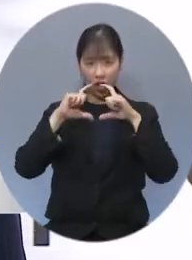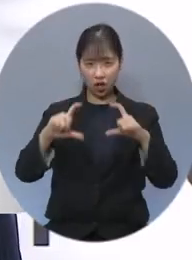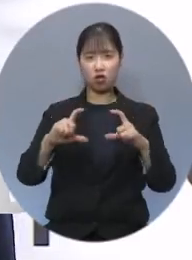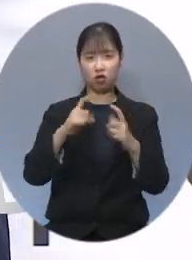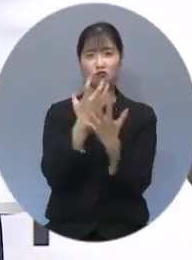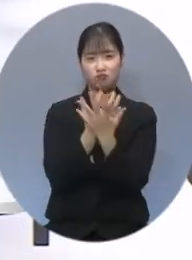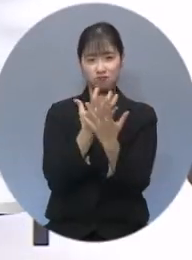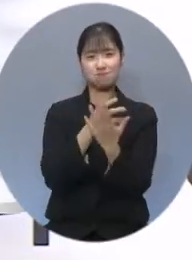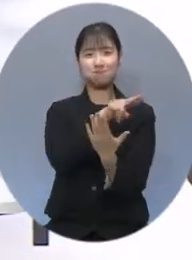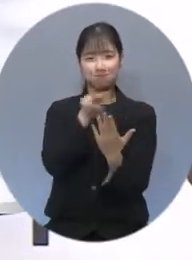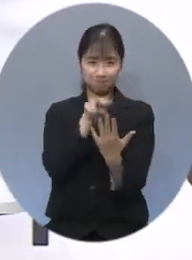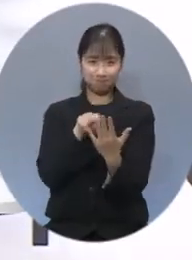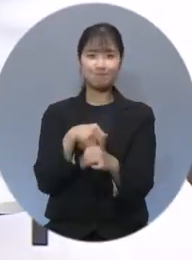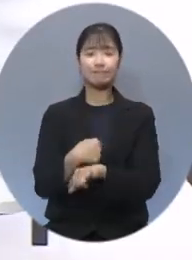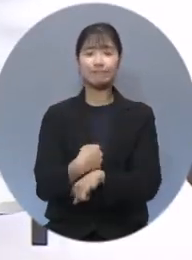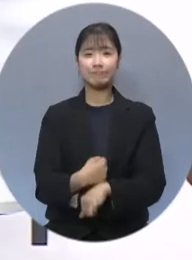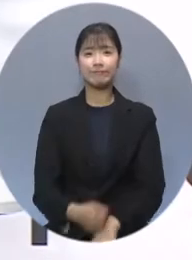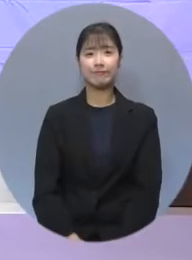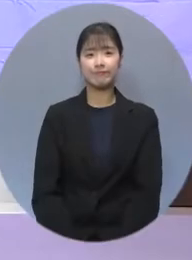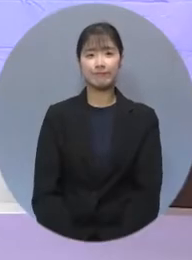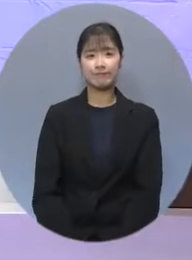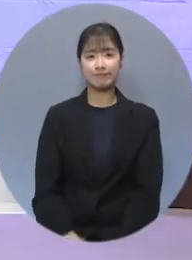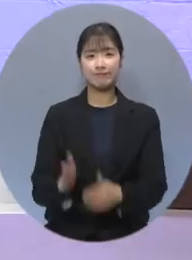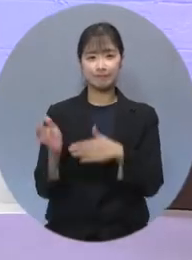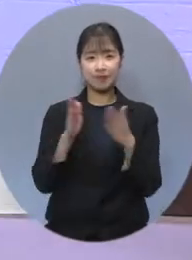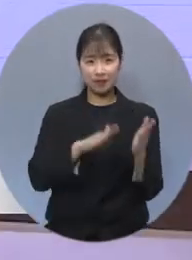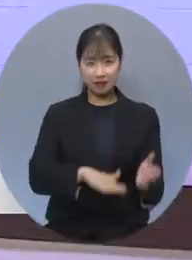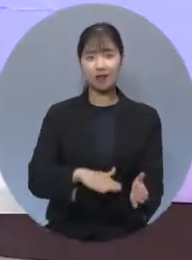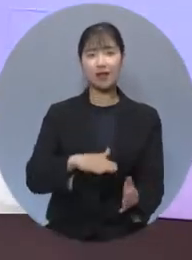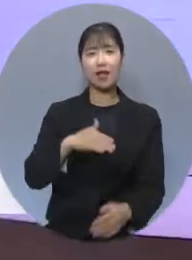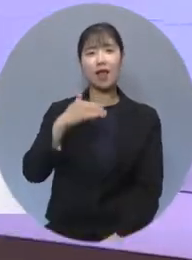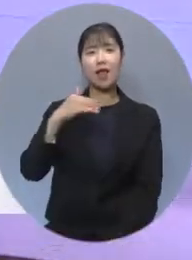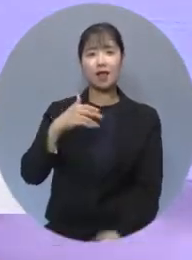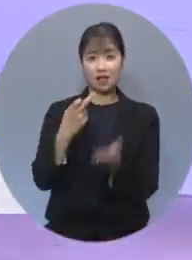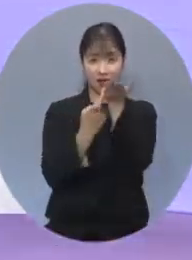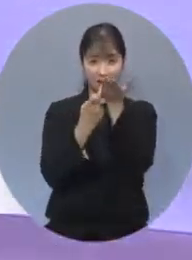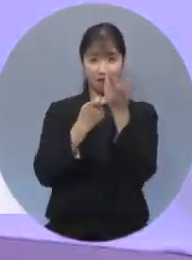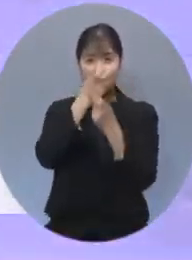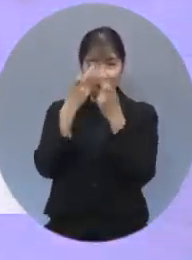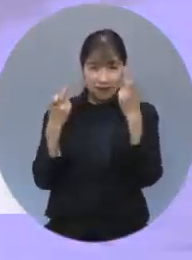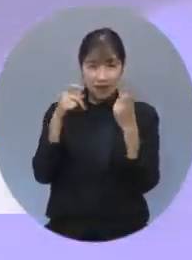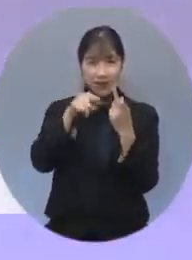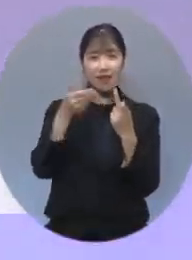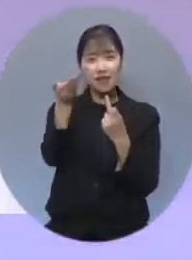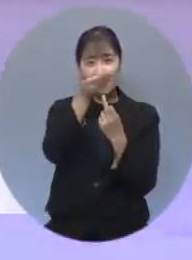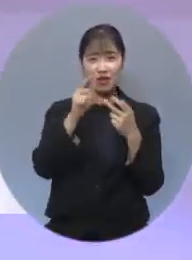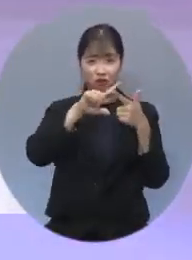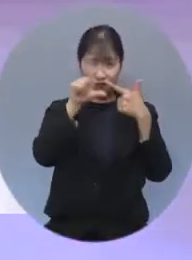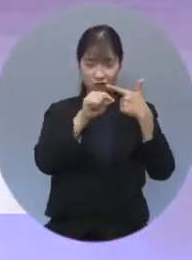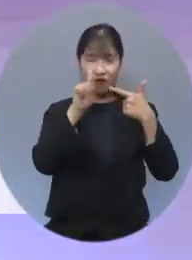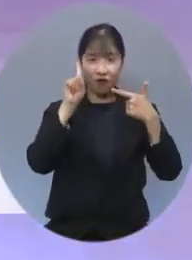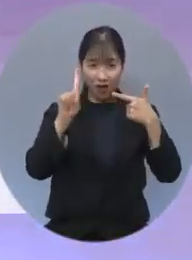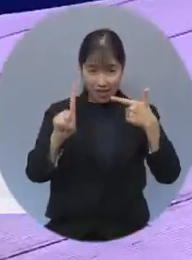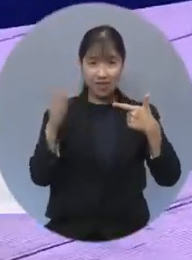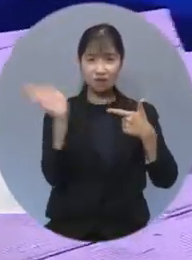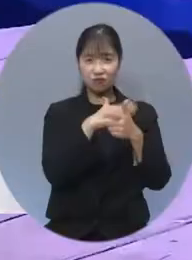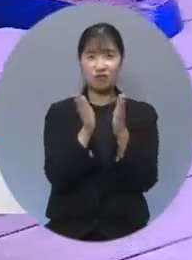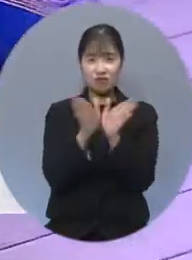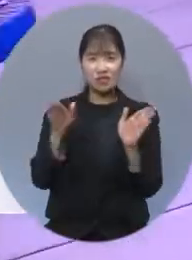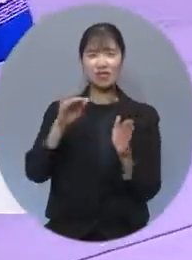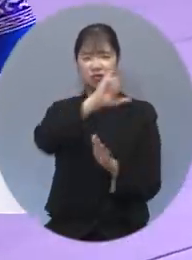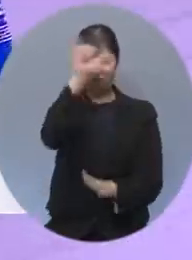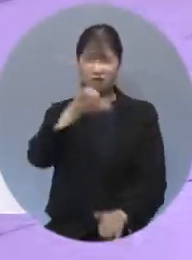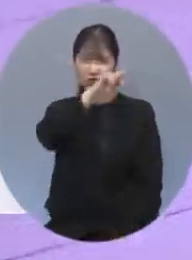낭독이 진행됐습니다. 한편 한라산 백록담에서 6월 1일 시작한 전국 걷기 행사는